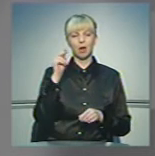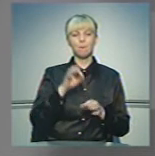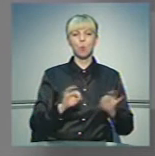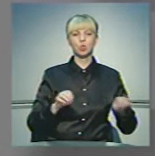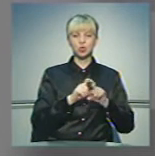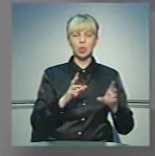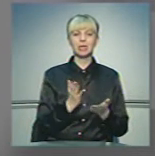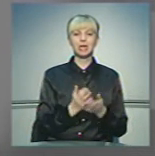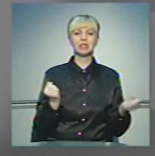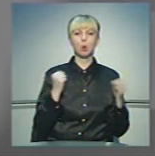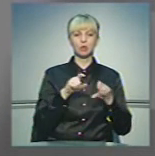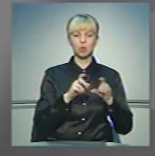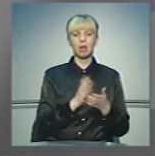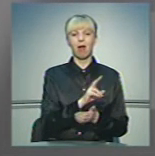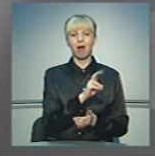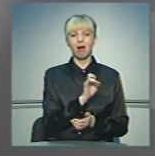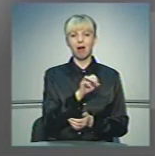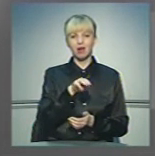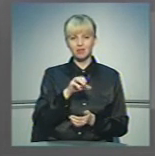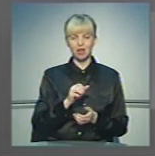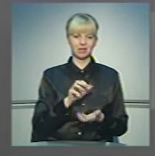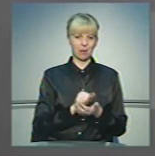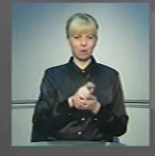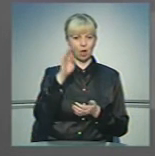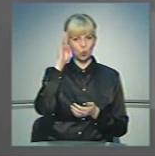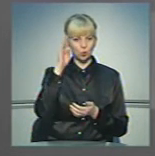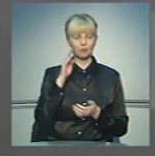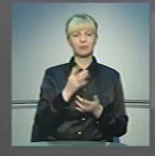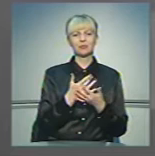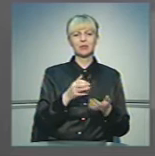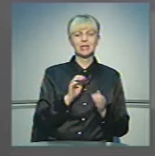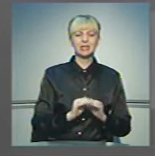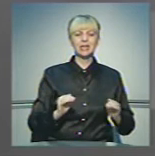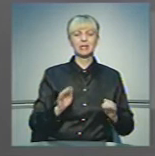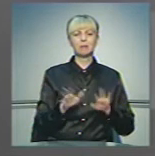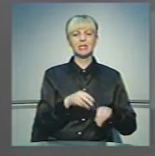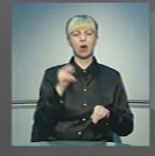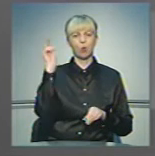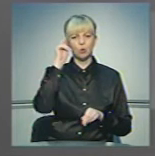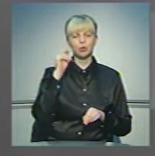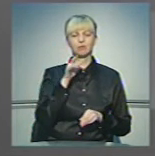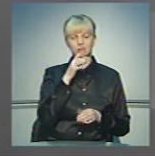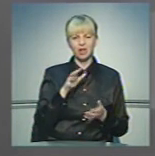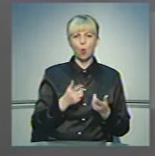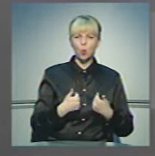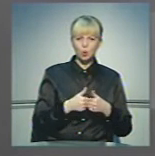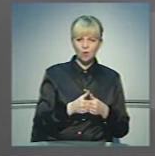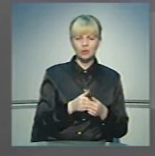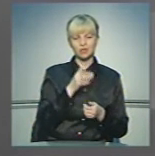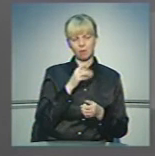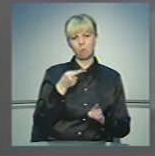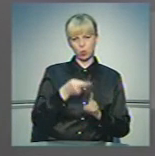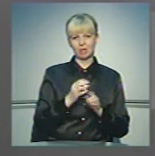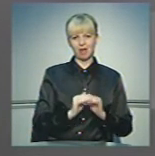є спортивна школа, є карате займаються хлопці, діти, вони зайняті післяурочний час в гуртковій роботі. Це плюс для